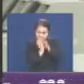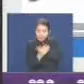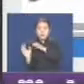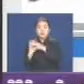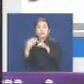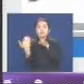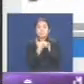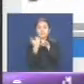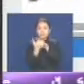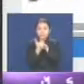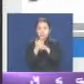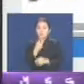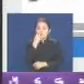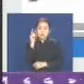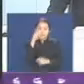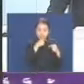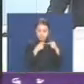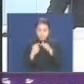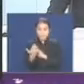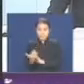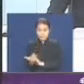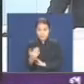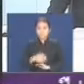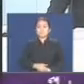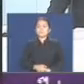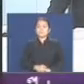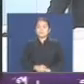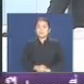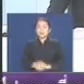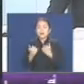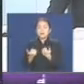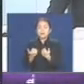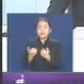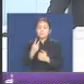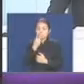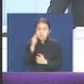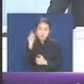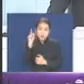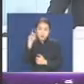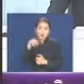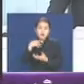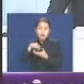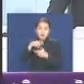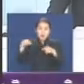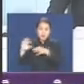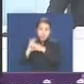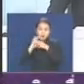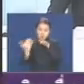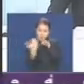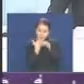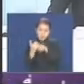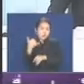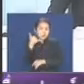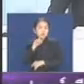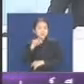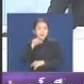านีค่ะ ขอบคุณคุณมัทนียานะคะนั่นเป็นการรายงานสดจากศูนย์ควบคุมสั่งการกองบังคับการตำรวจจราจรก็ต้องสอบถามเส้นทางกันนิดนึง